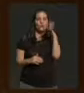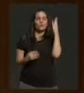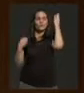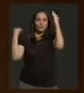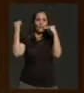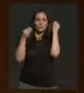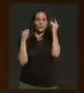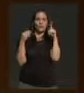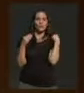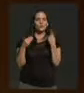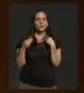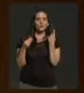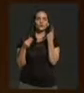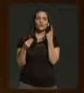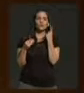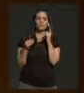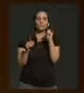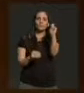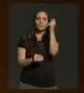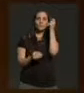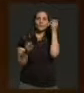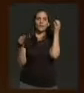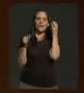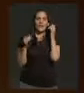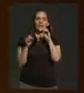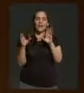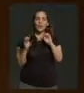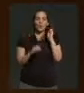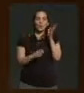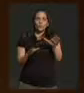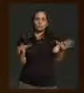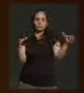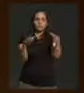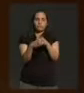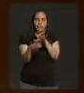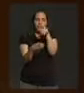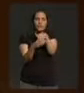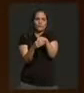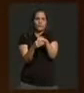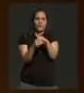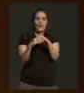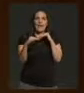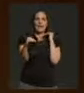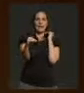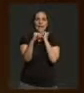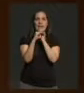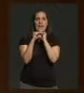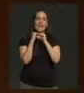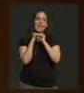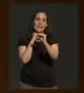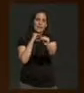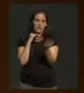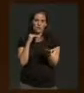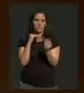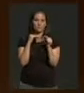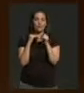Horretarako, kiroli bilbideak bere eragina izan du, baina baita ere, oinarri sendo batzuk zituen kudeak eta